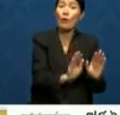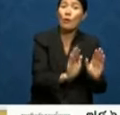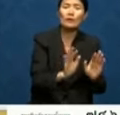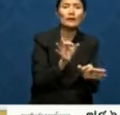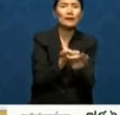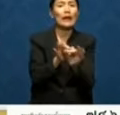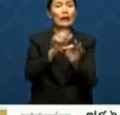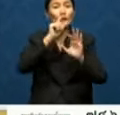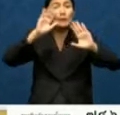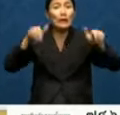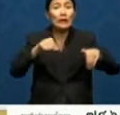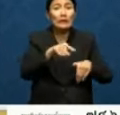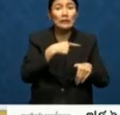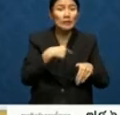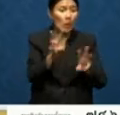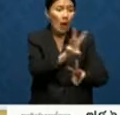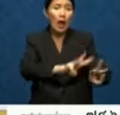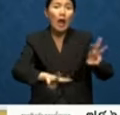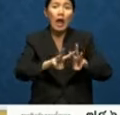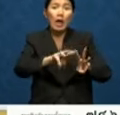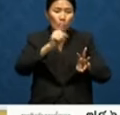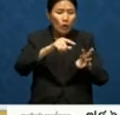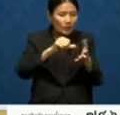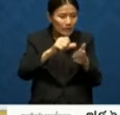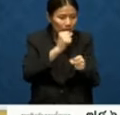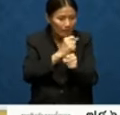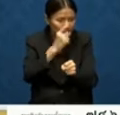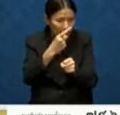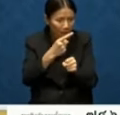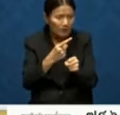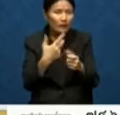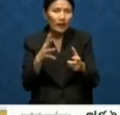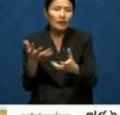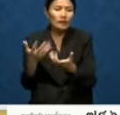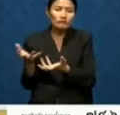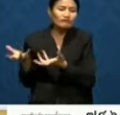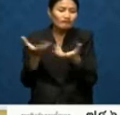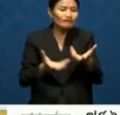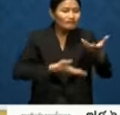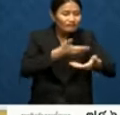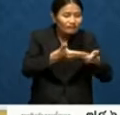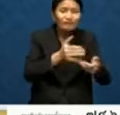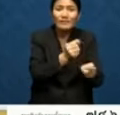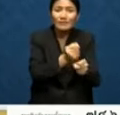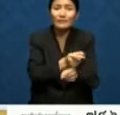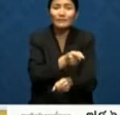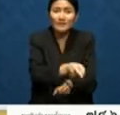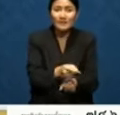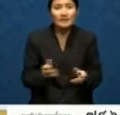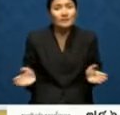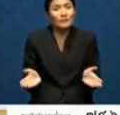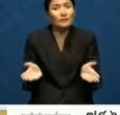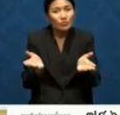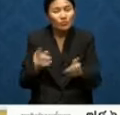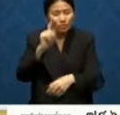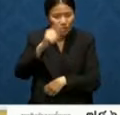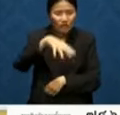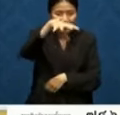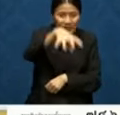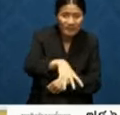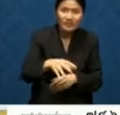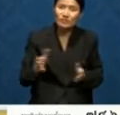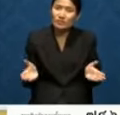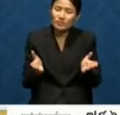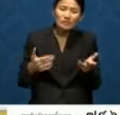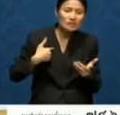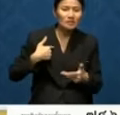รกร้างว่างเปล่ามาเป็นพื้นที่สร้างสรรค์สนับสนุนให้มีย่านสร้างสรรค์ไม่ว่าจะ